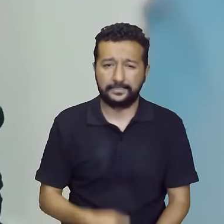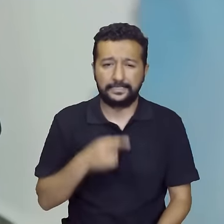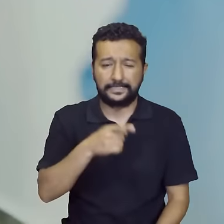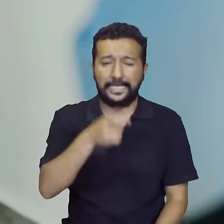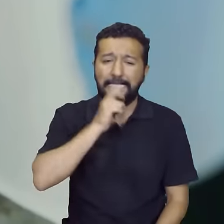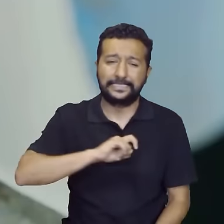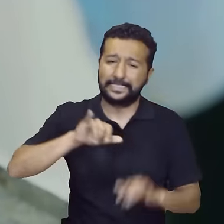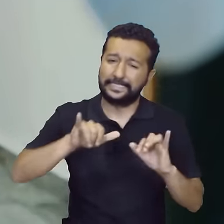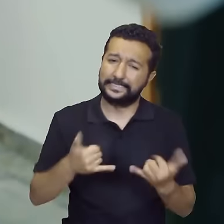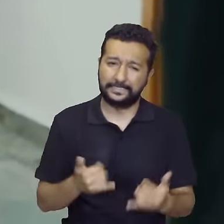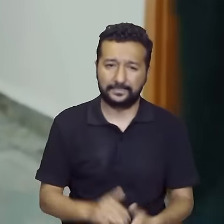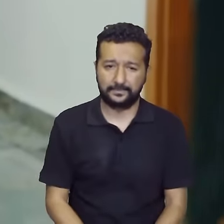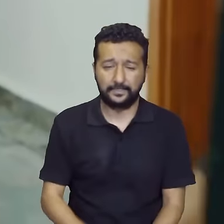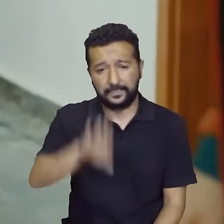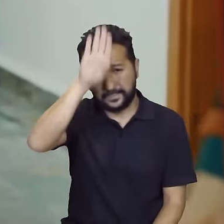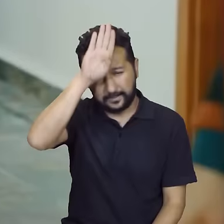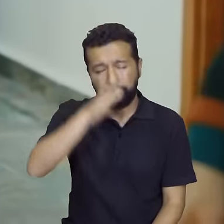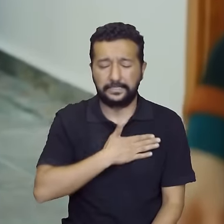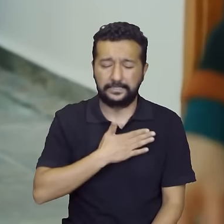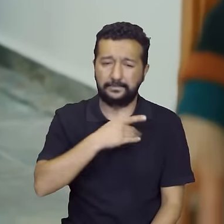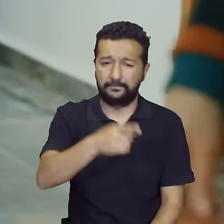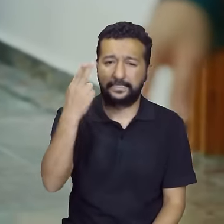Dizlerim. Kayarak yere oturdu. Paşam.